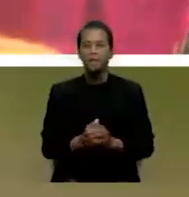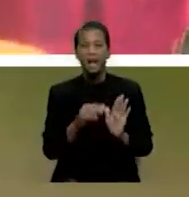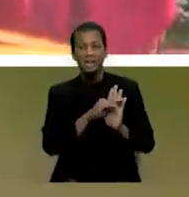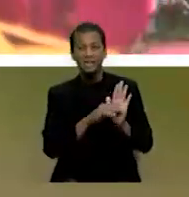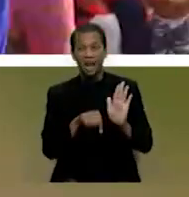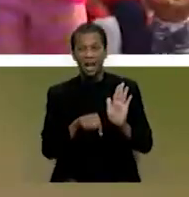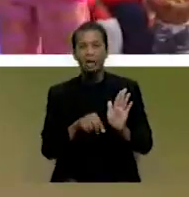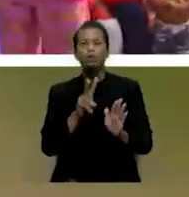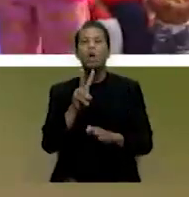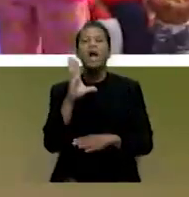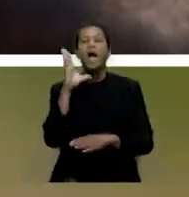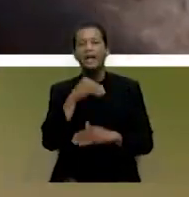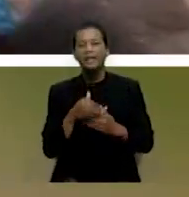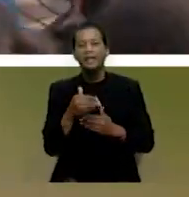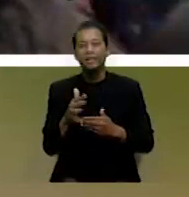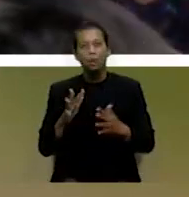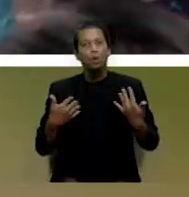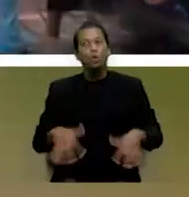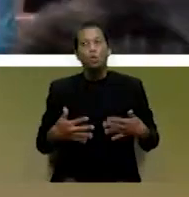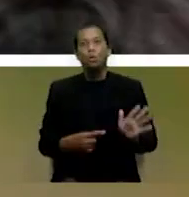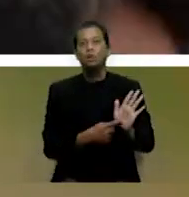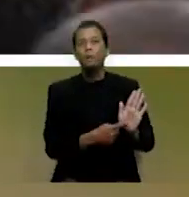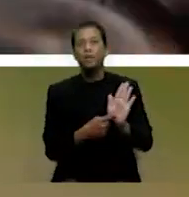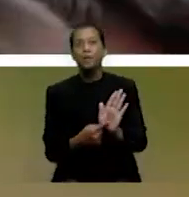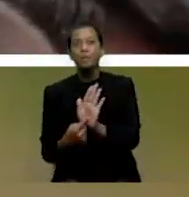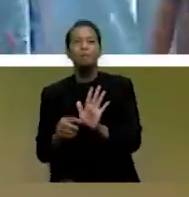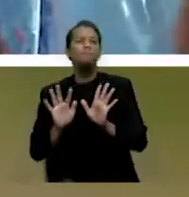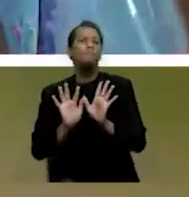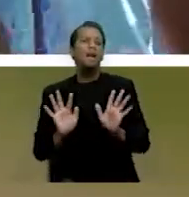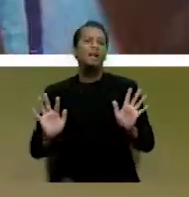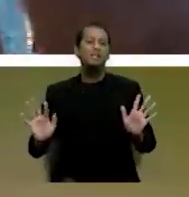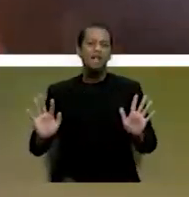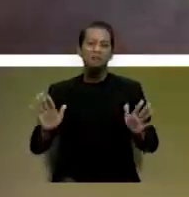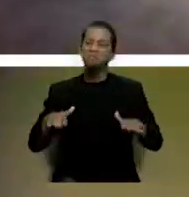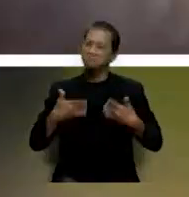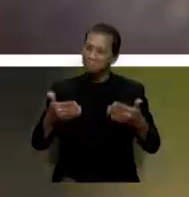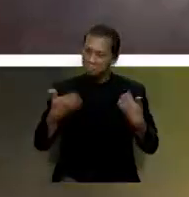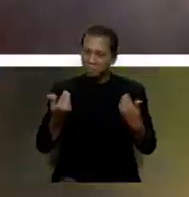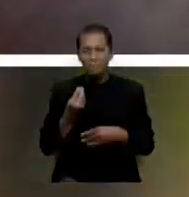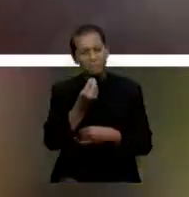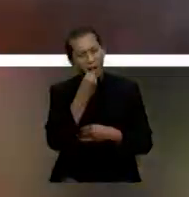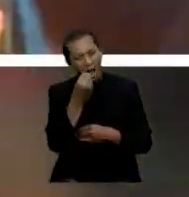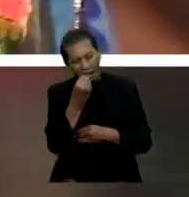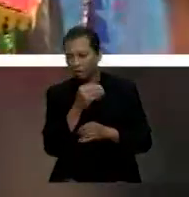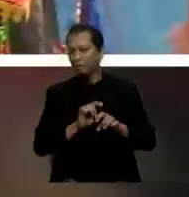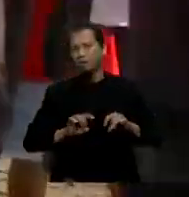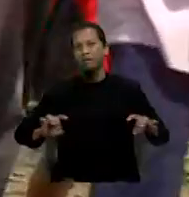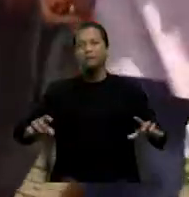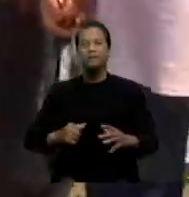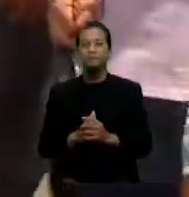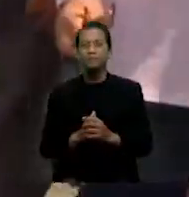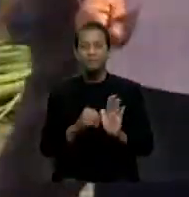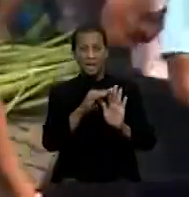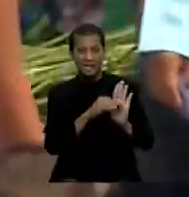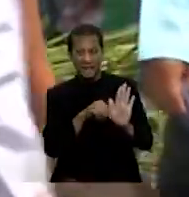ini menyuguhkan berbagai macam penampilan, pernak-pernik dan juga makanan khas Betawi. Menurut masyarakat, dengan adanya acara ini